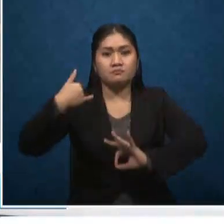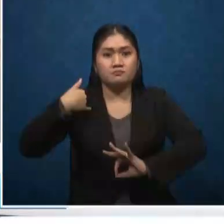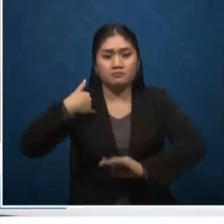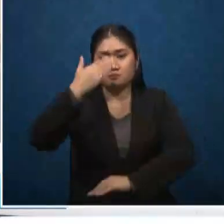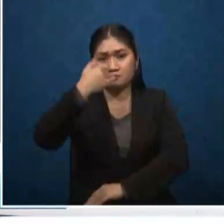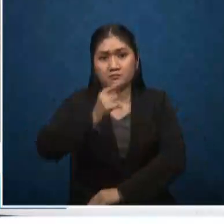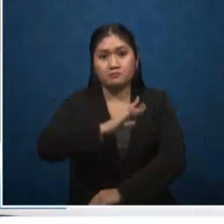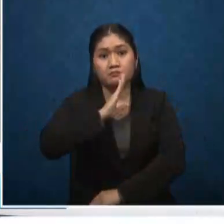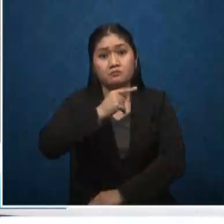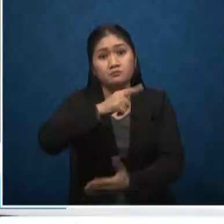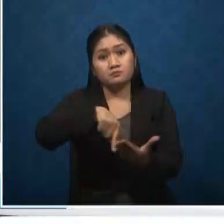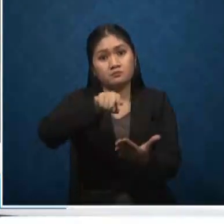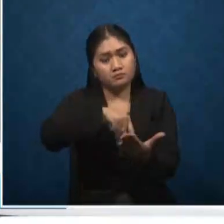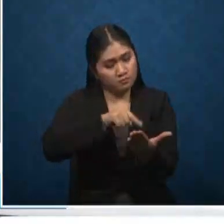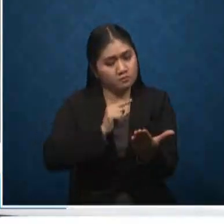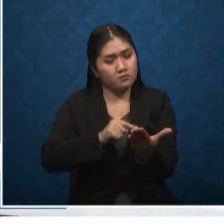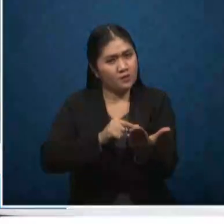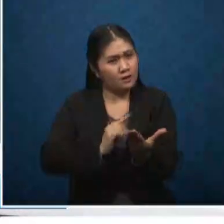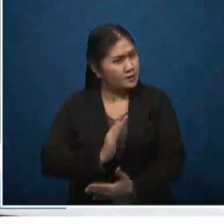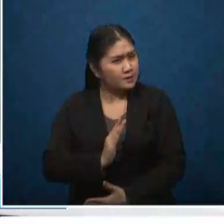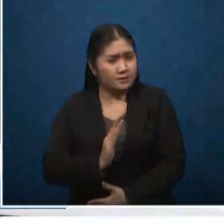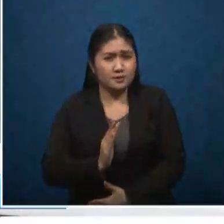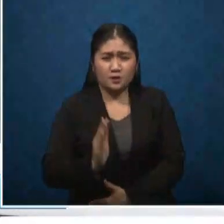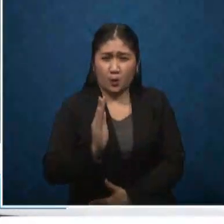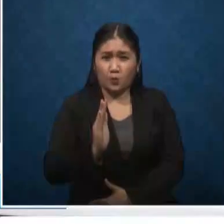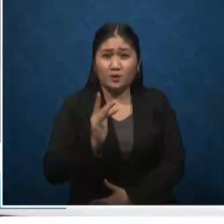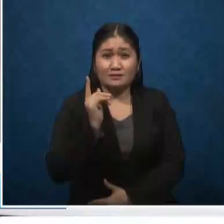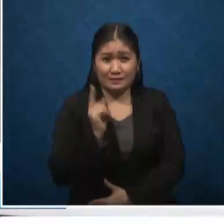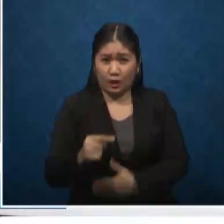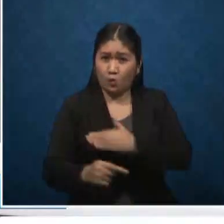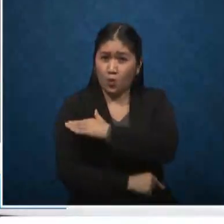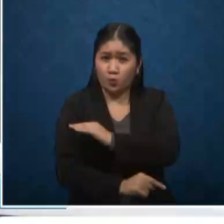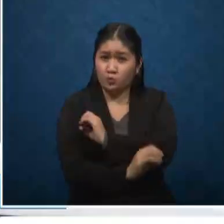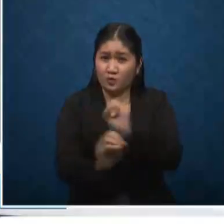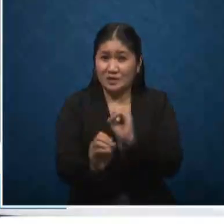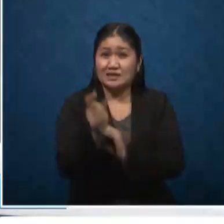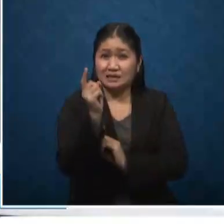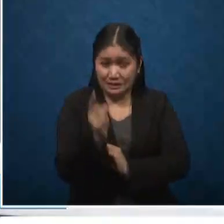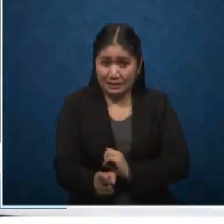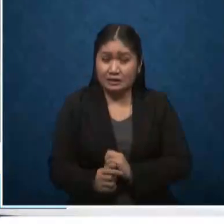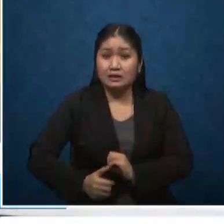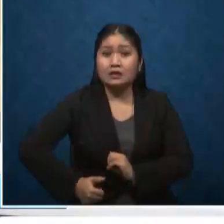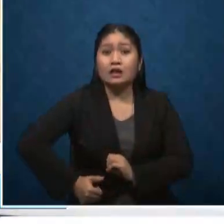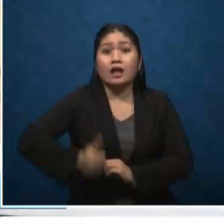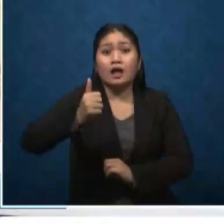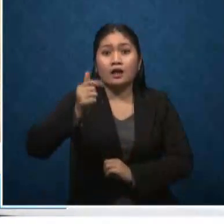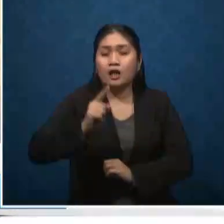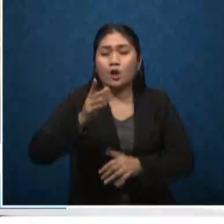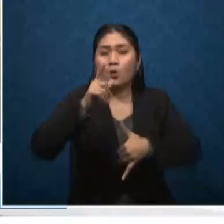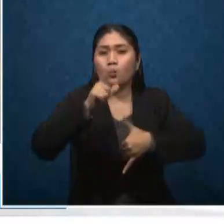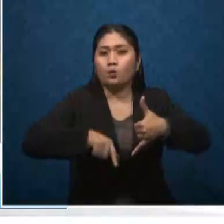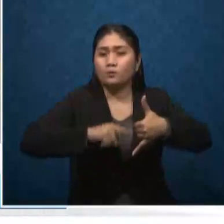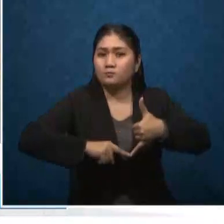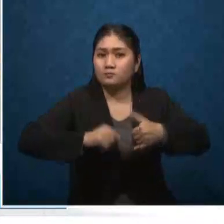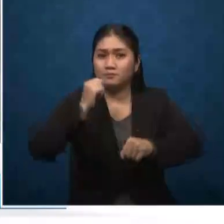มีการเลือกตั้งที่บริสุทธิ์ยุติธรรมนะครับได้คนเราก็จะได้คนที่เข้าไป